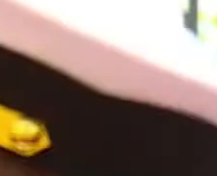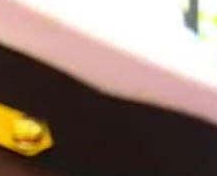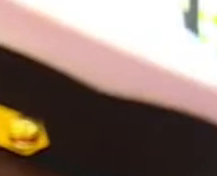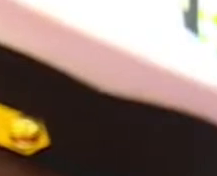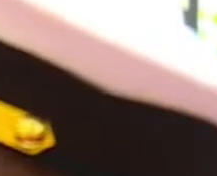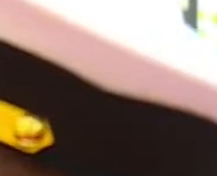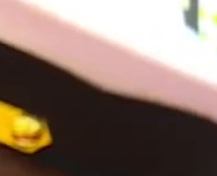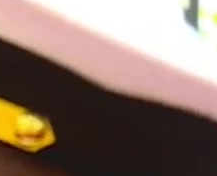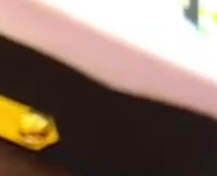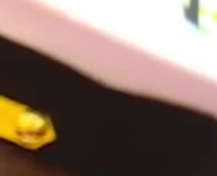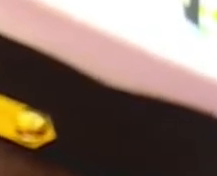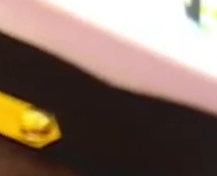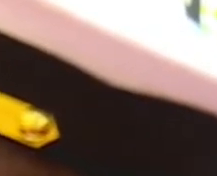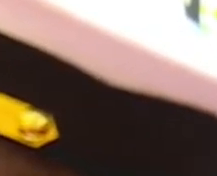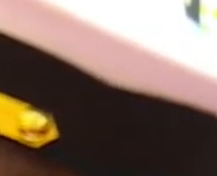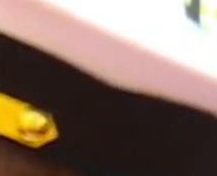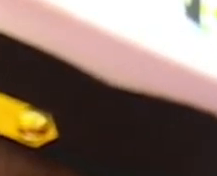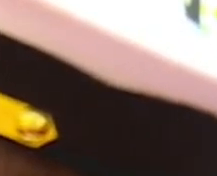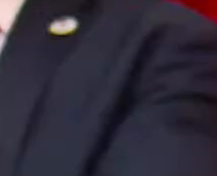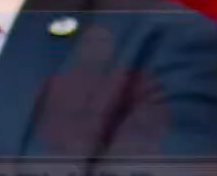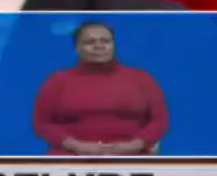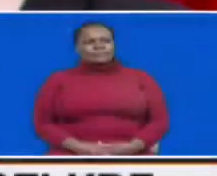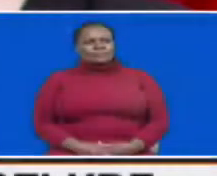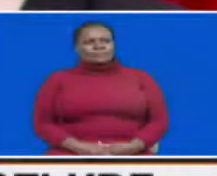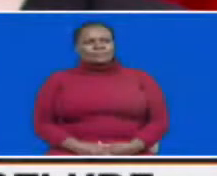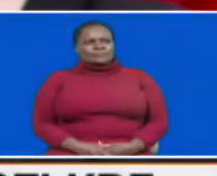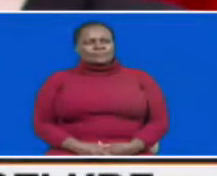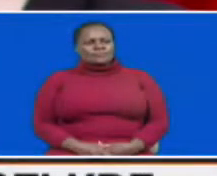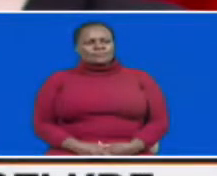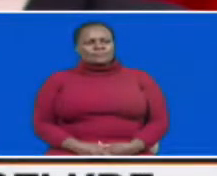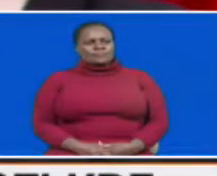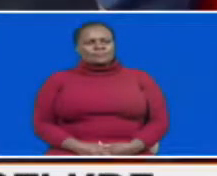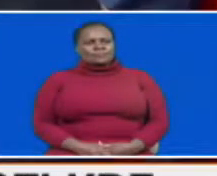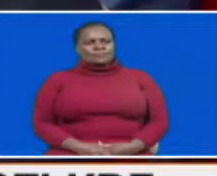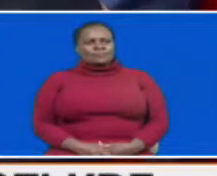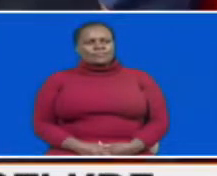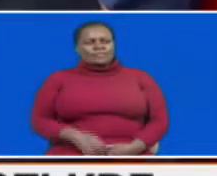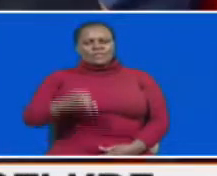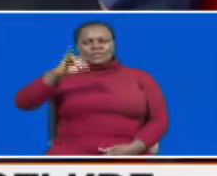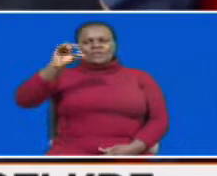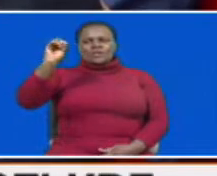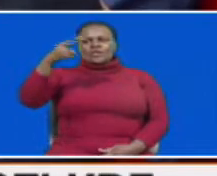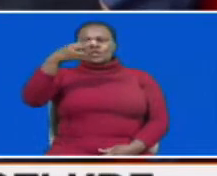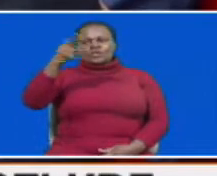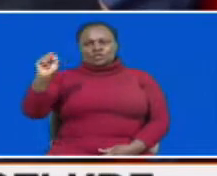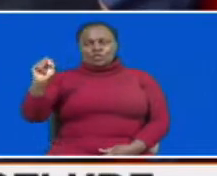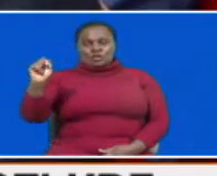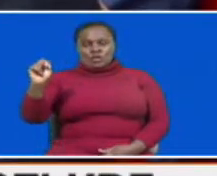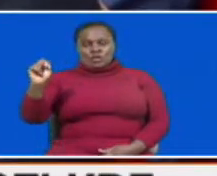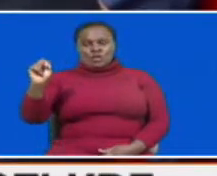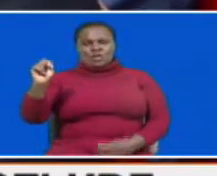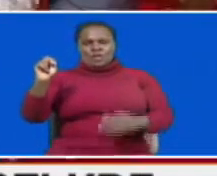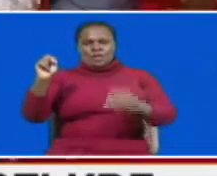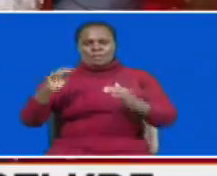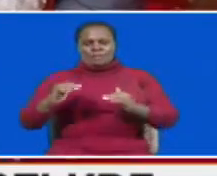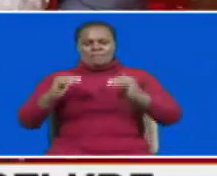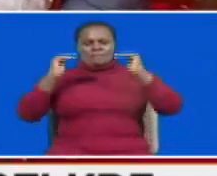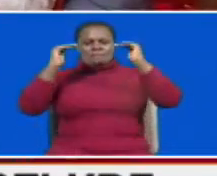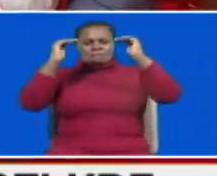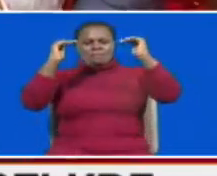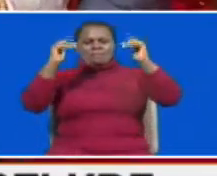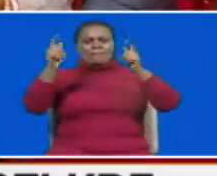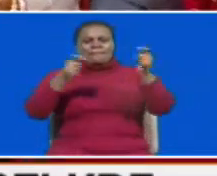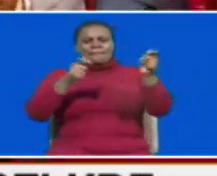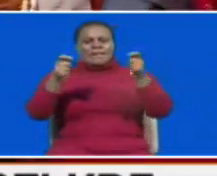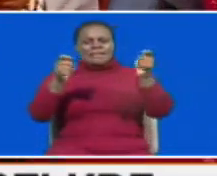kusimamia chuo cha taifa cha wanajeshi. Kwenye mchakato huo, Brigadier John Mason Nkoimo alipanda cheo na kuwa